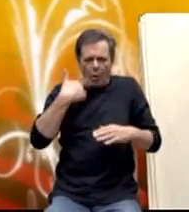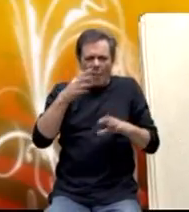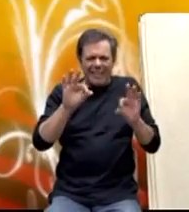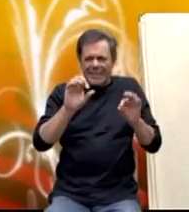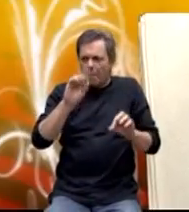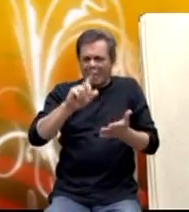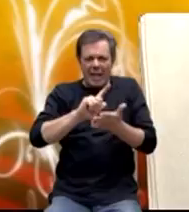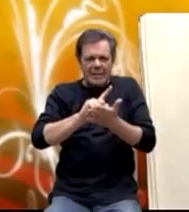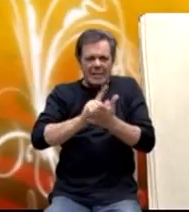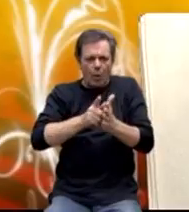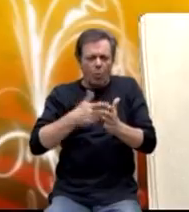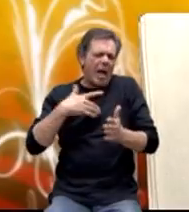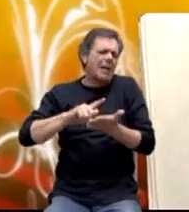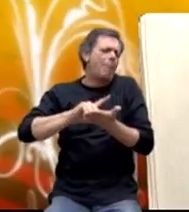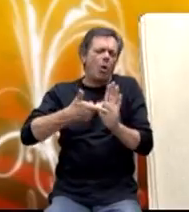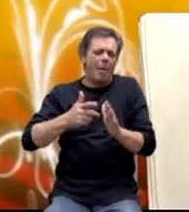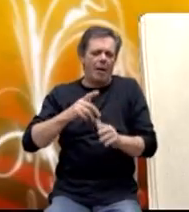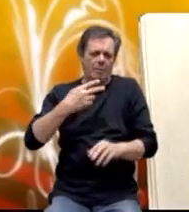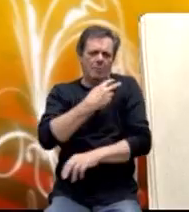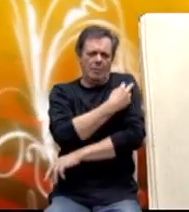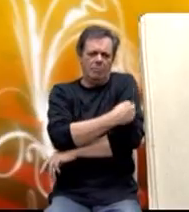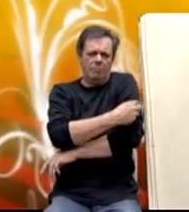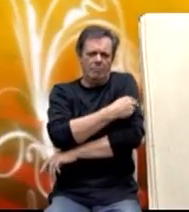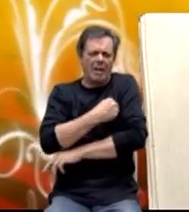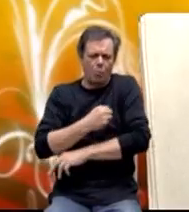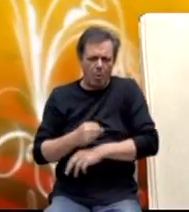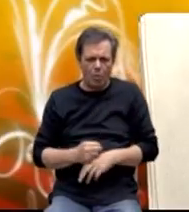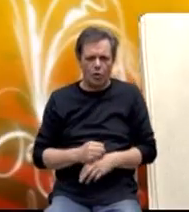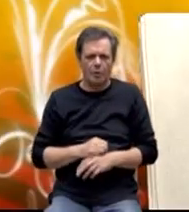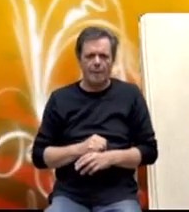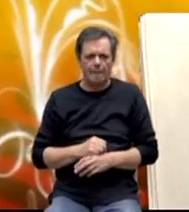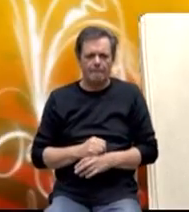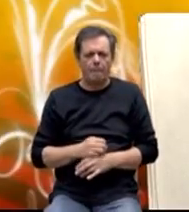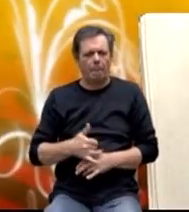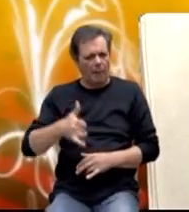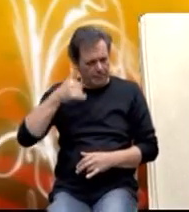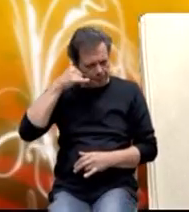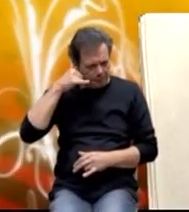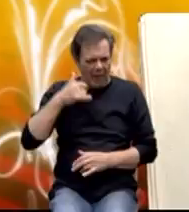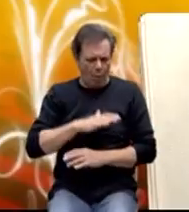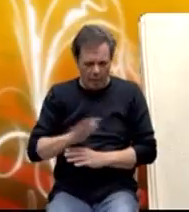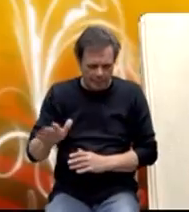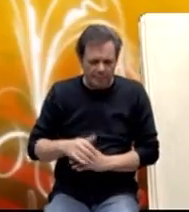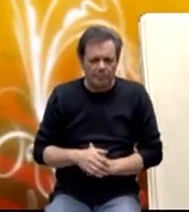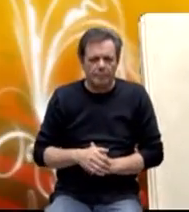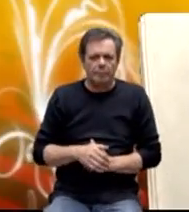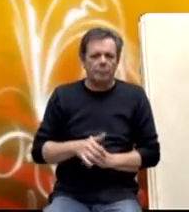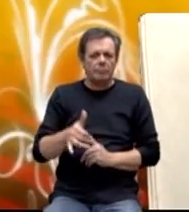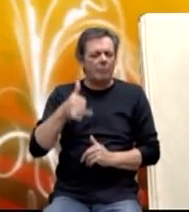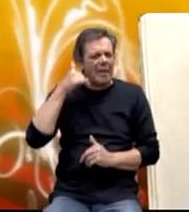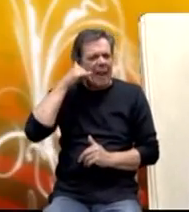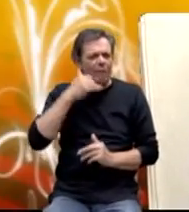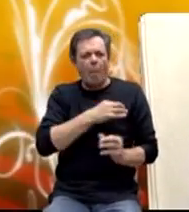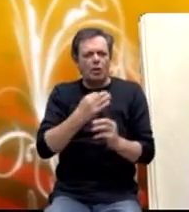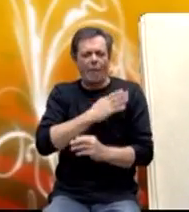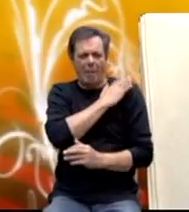10-15 sekundi odmah zgrabila telefon i zvala 112. Prva stvar je to koji... fiksni, mobilni? Fiksni. I telefon mi je bio cijelo